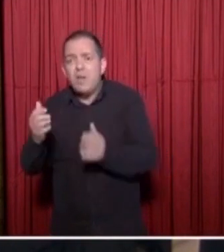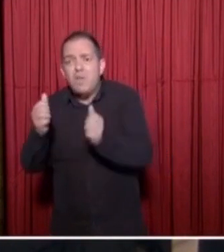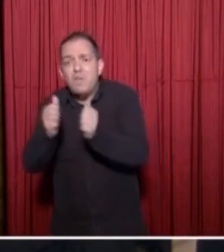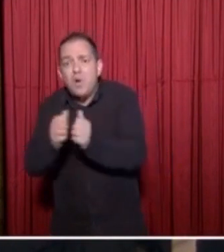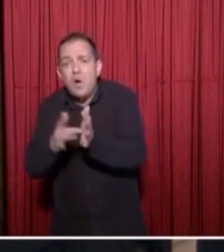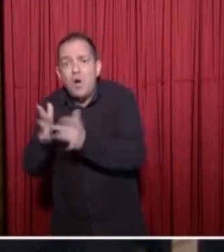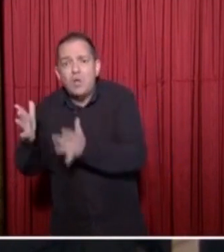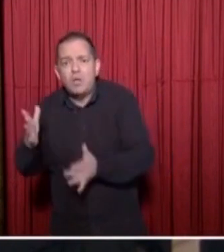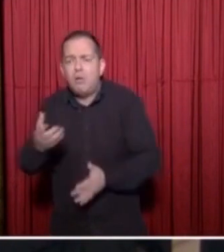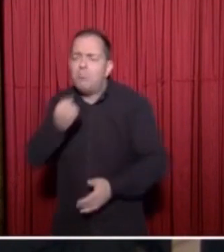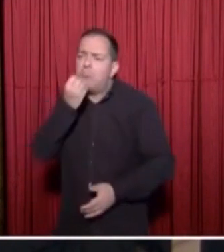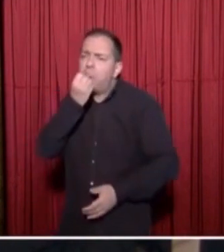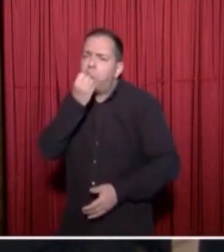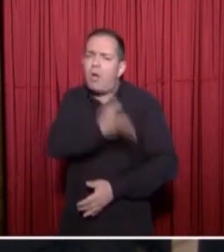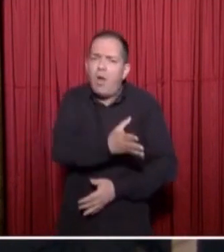Ιούδας